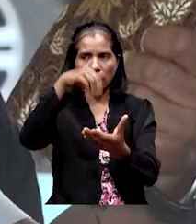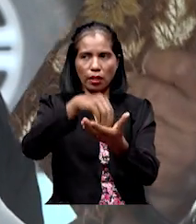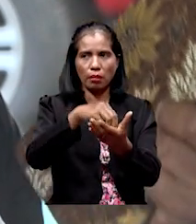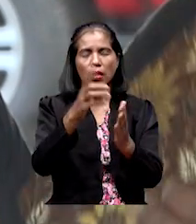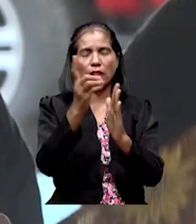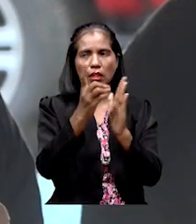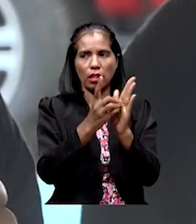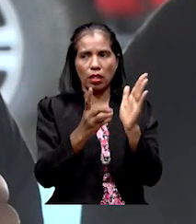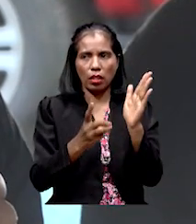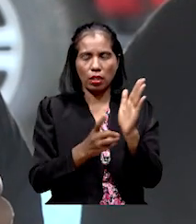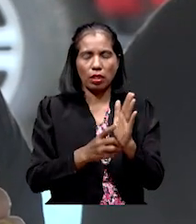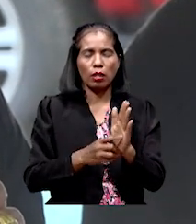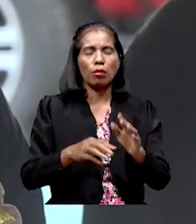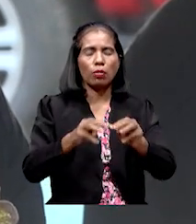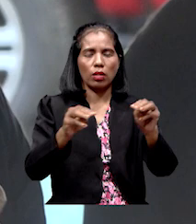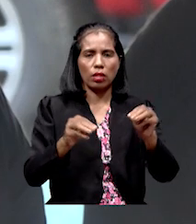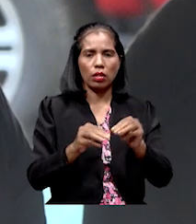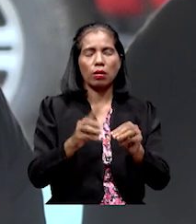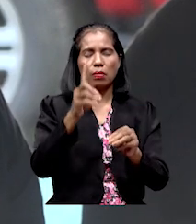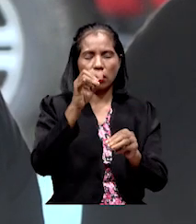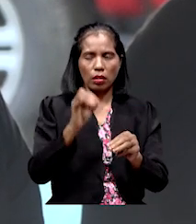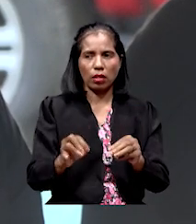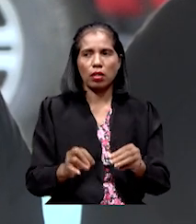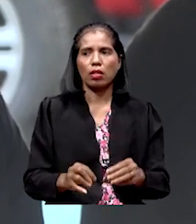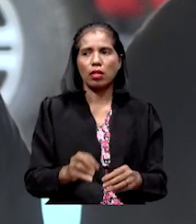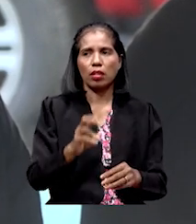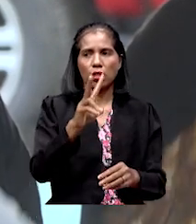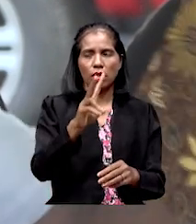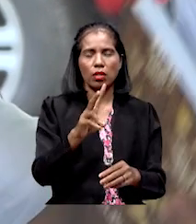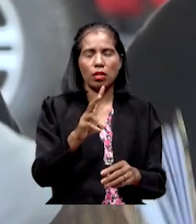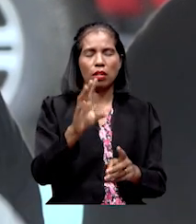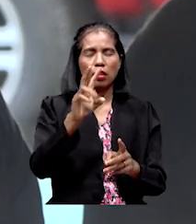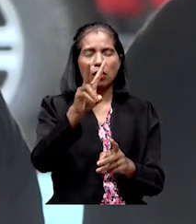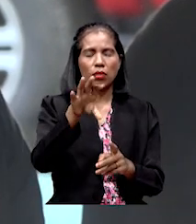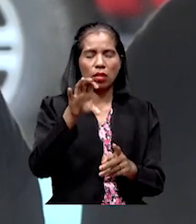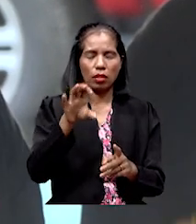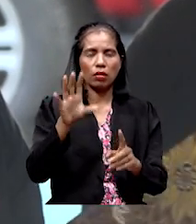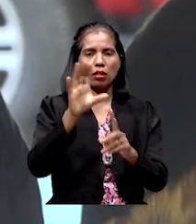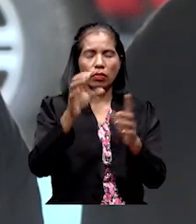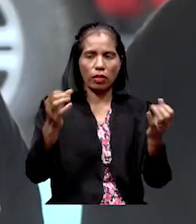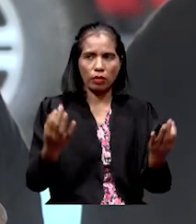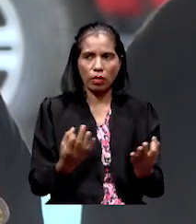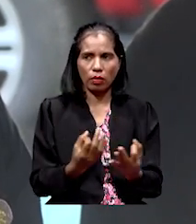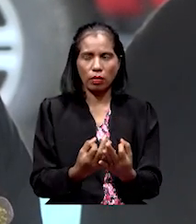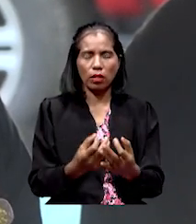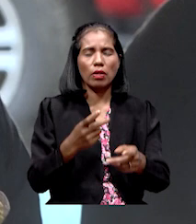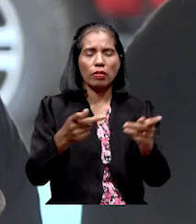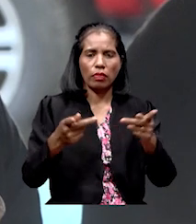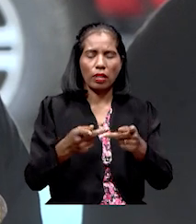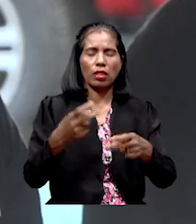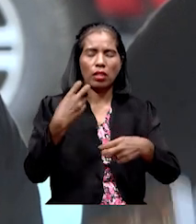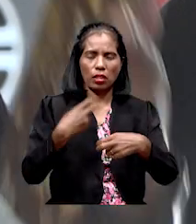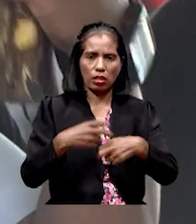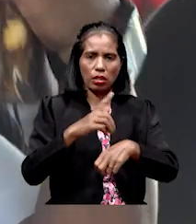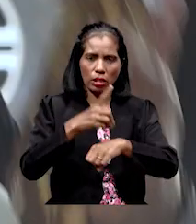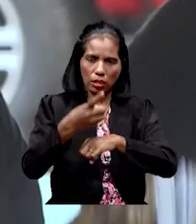su tebe ma kuni sipi di lifoti dois mil i tau sepi de familia ma fiela i di lara le i fati lis ita tau